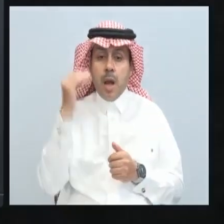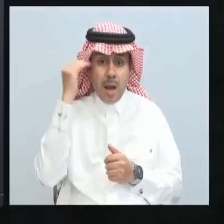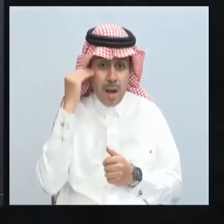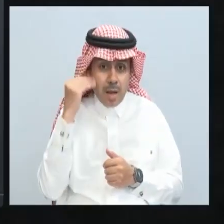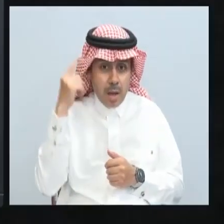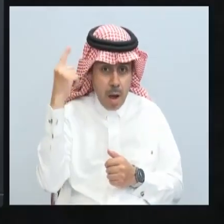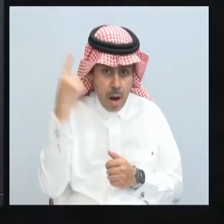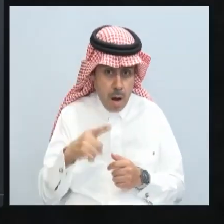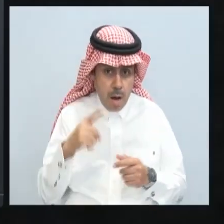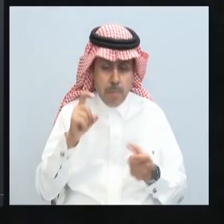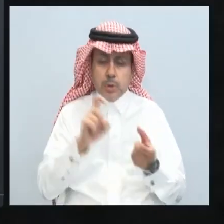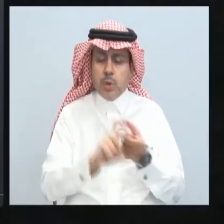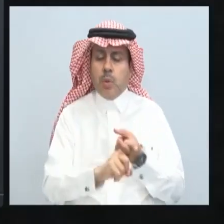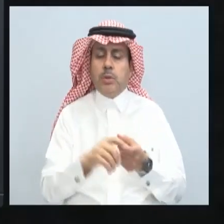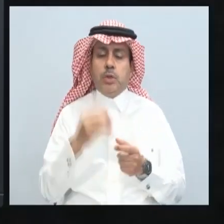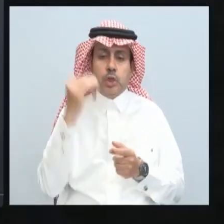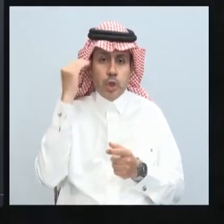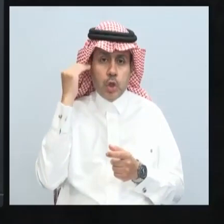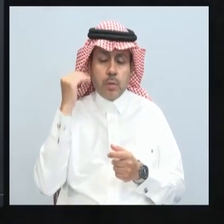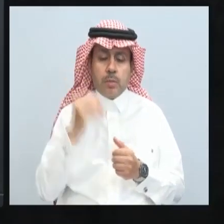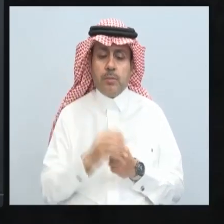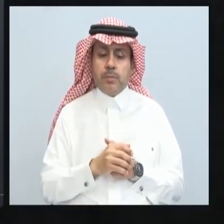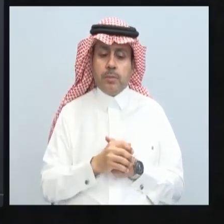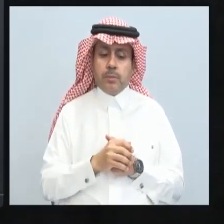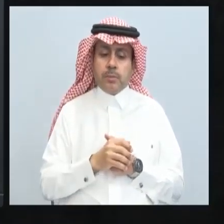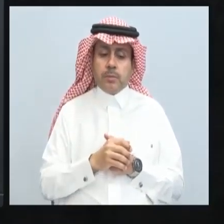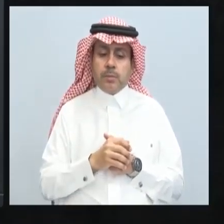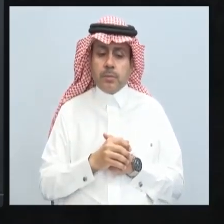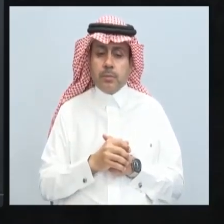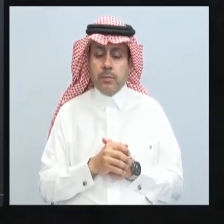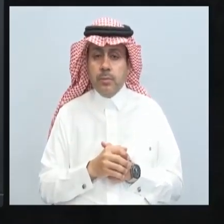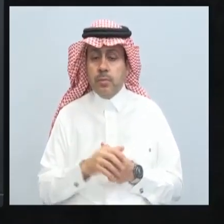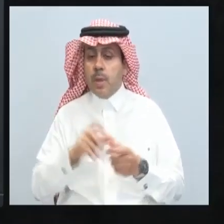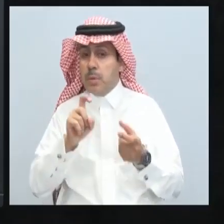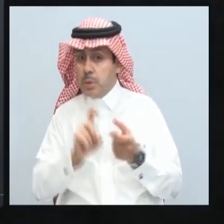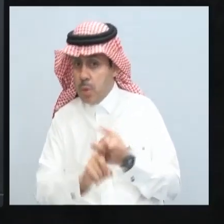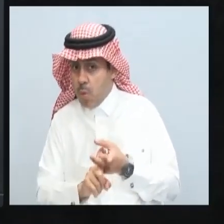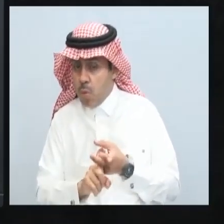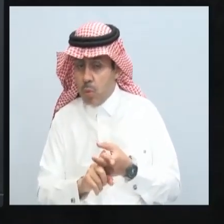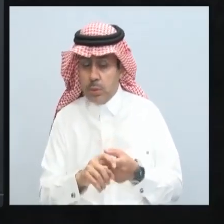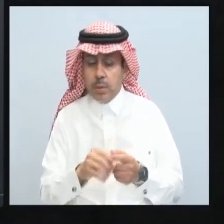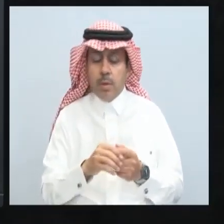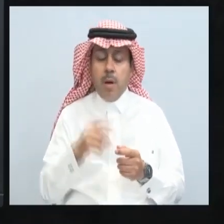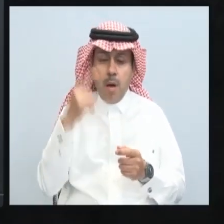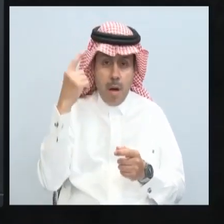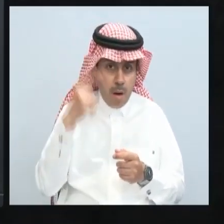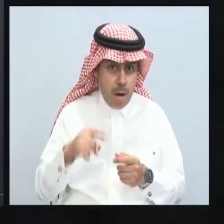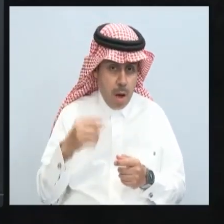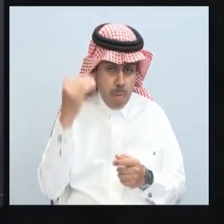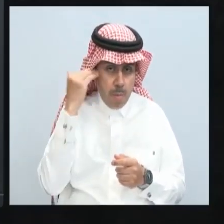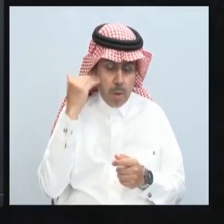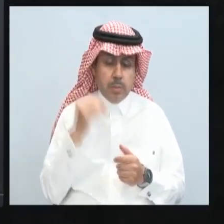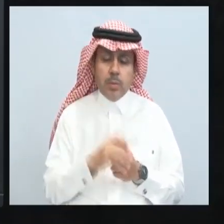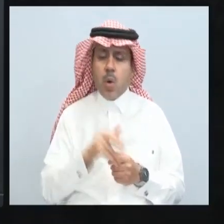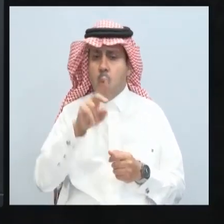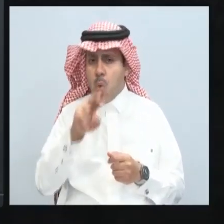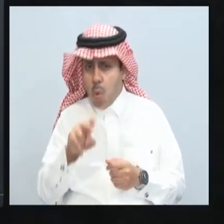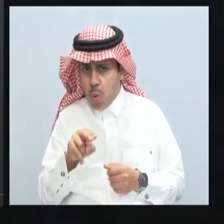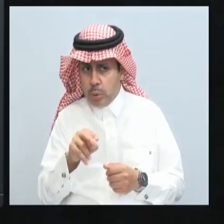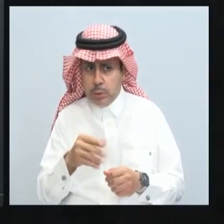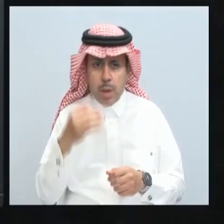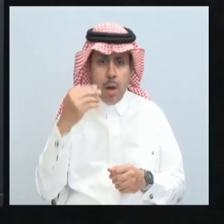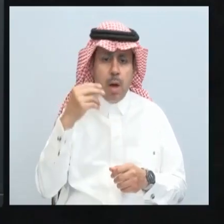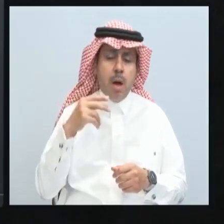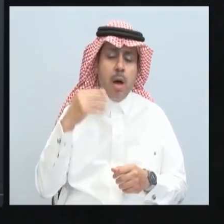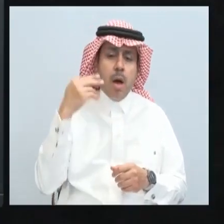تفصيلا واضحا في المحرمات سواء بالنسب او بالسبب او بغير ذلك من